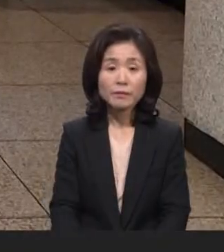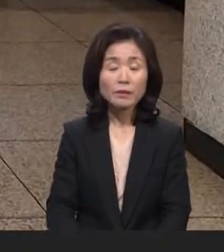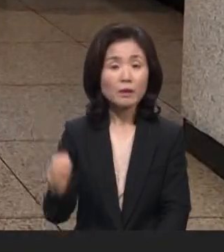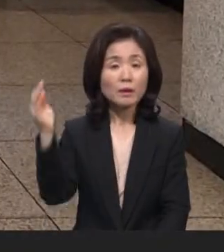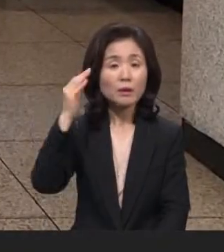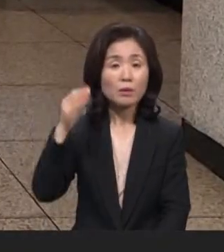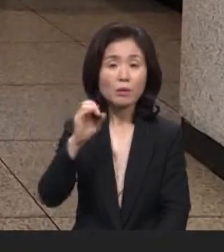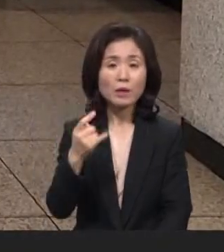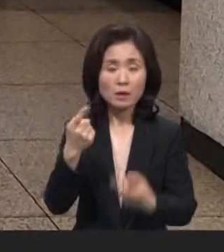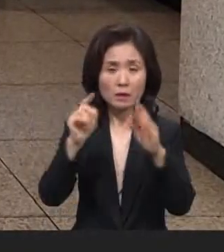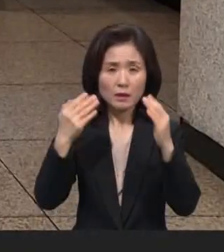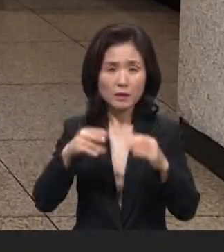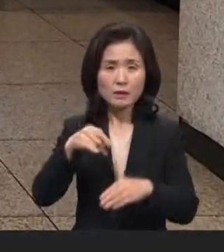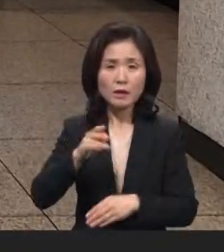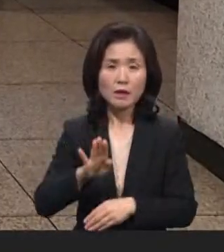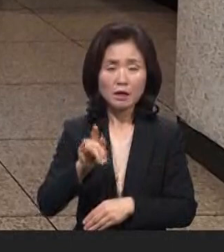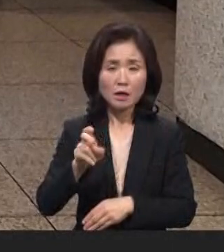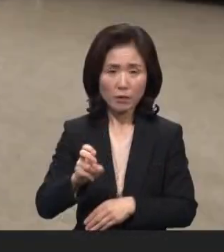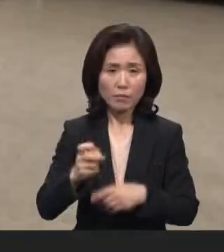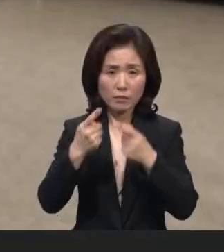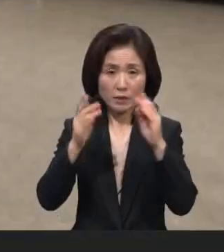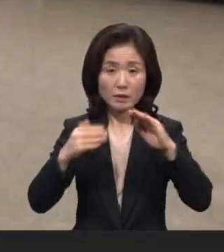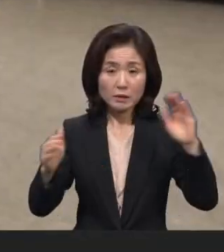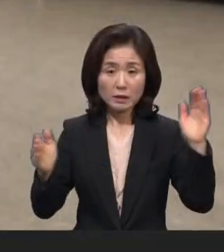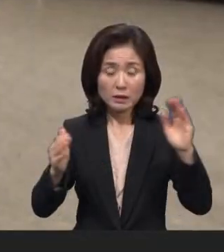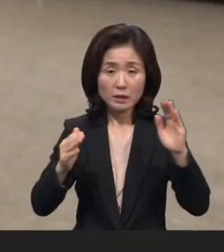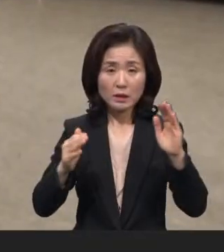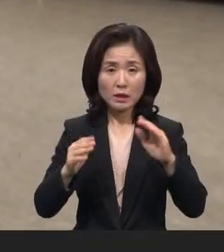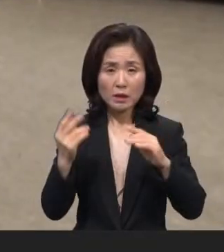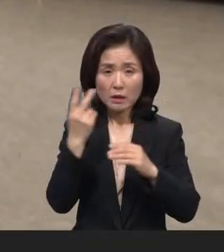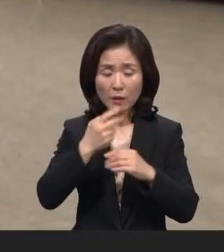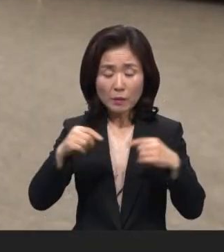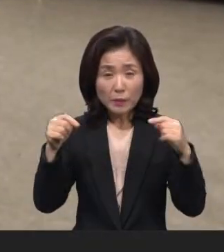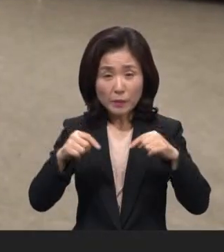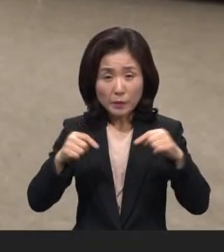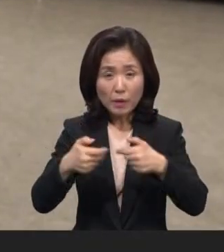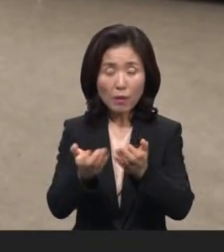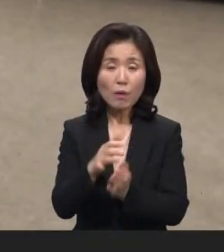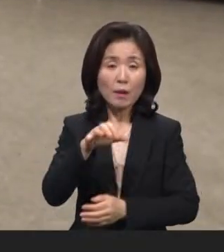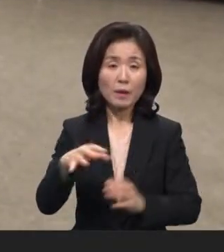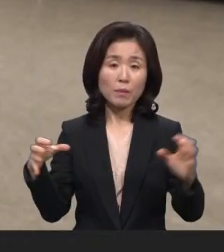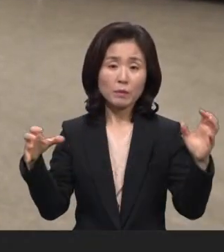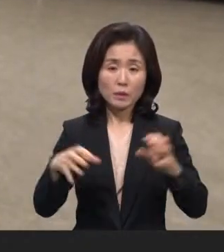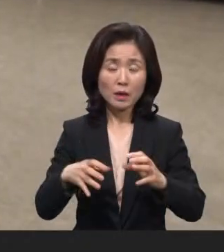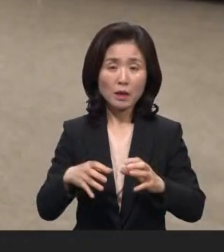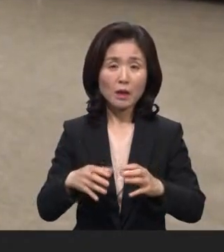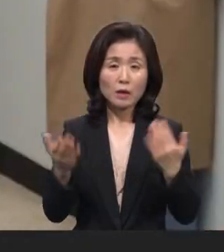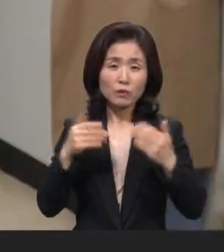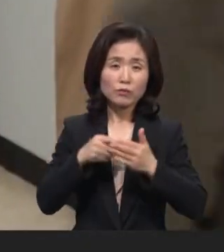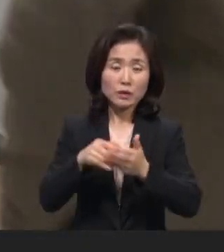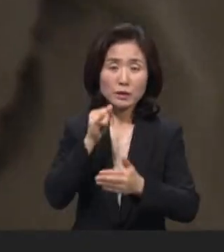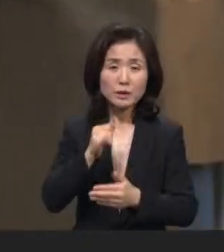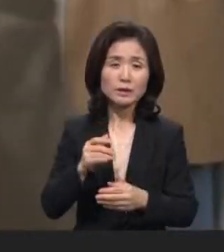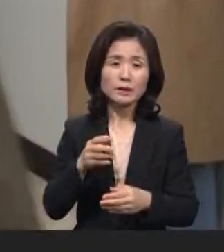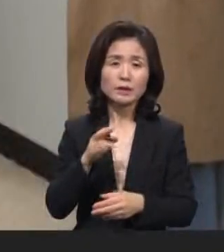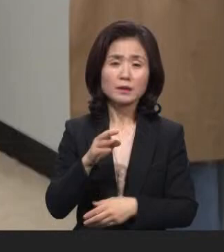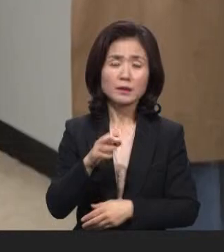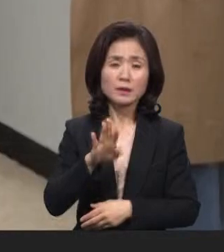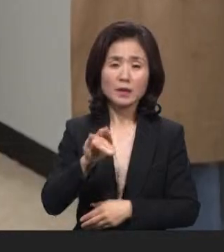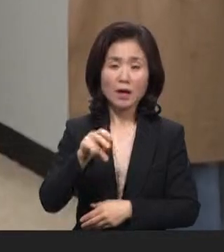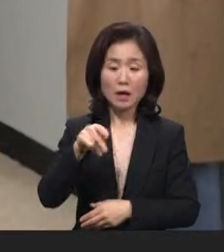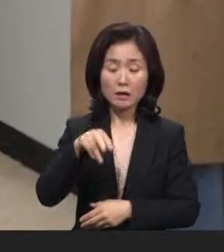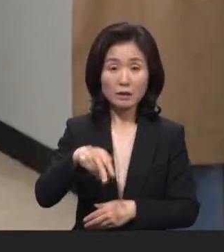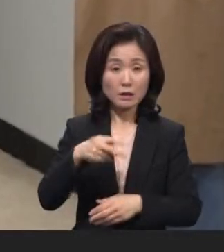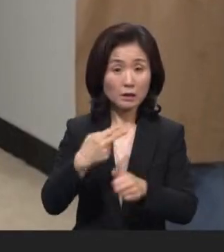한국외대 사범대 학생들이 대학 평의원회장 앞에 모였습니다. 학교가 추진하는 사범대 프랑스어, 독일어, 중국어 교육과